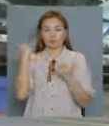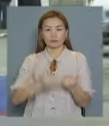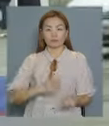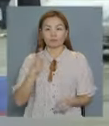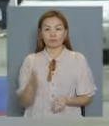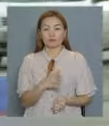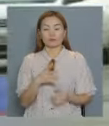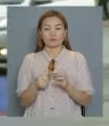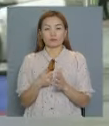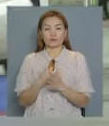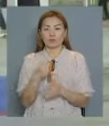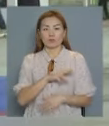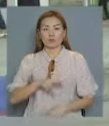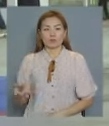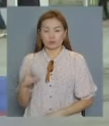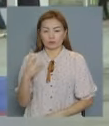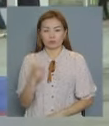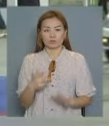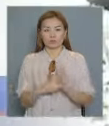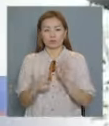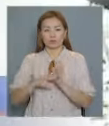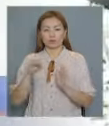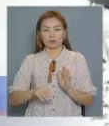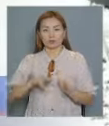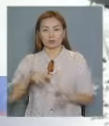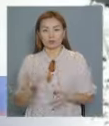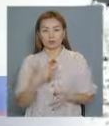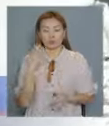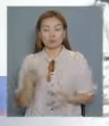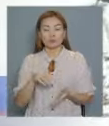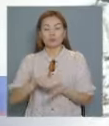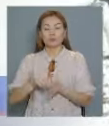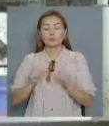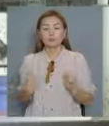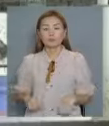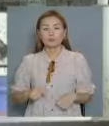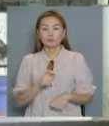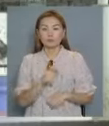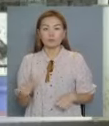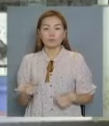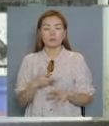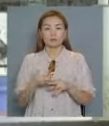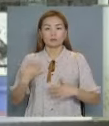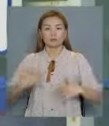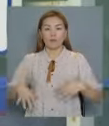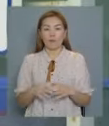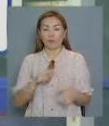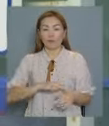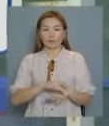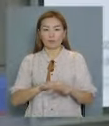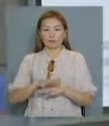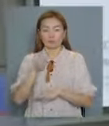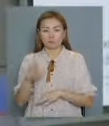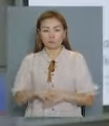предоставляет средства до 1 миллиона 380 тысяч тенге. Но участвовать могут только граждане из социально уязвимых слоев